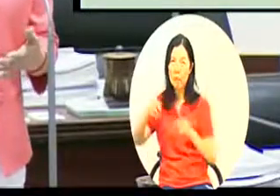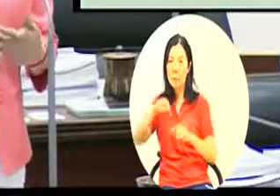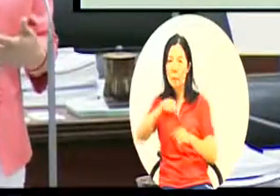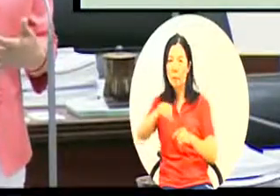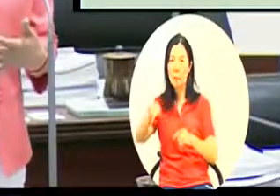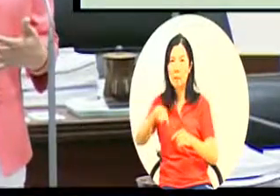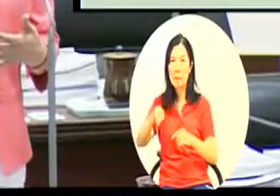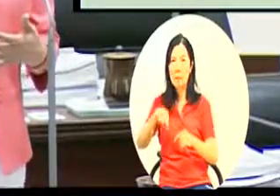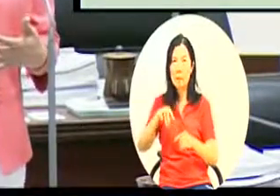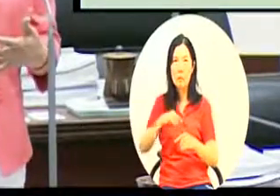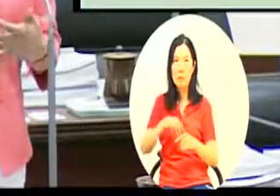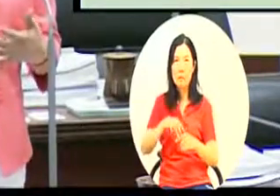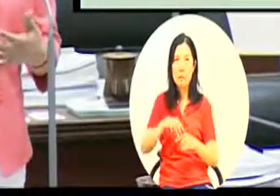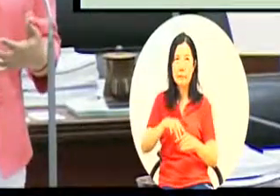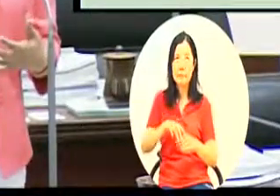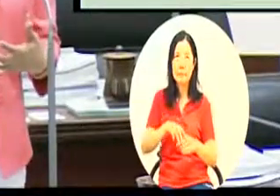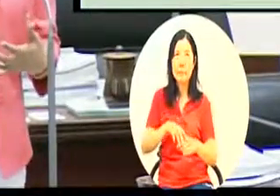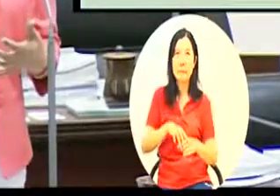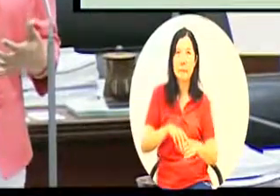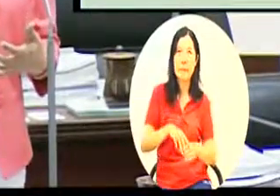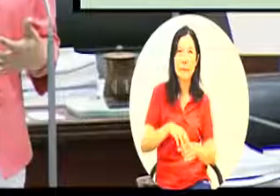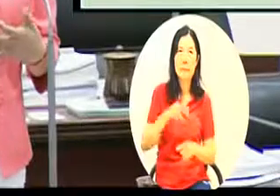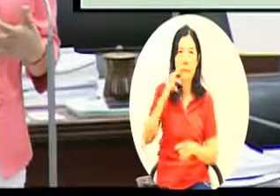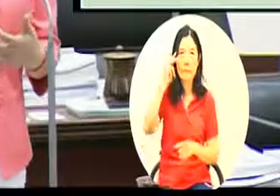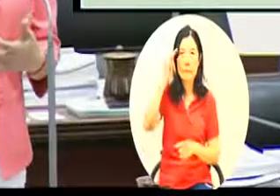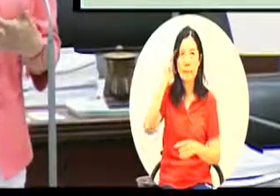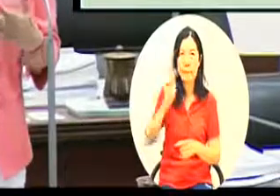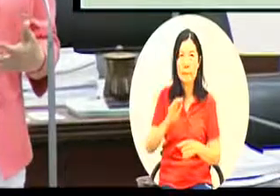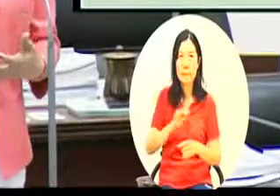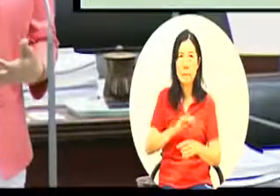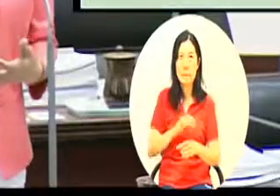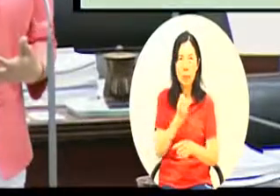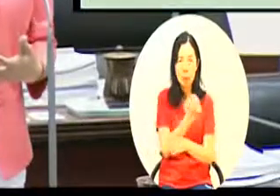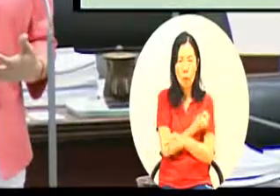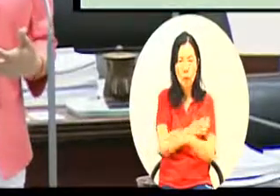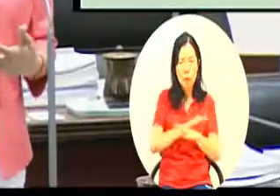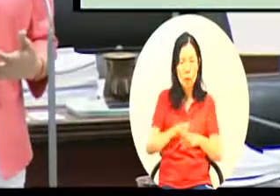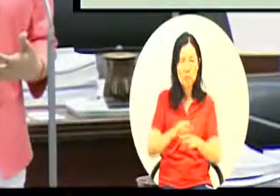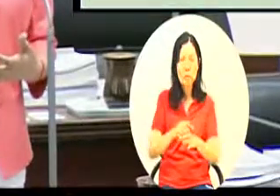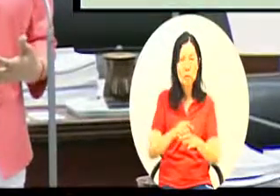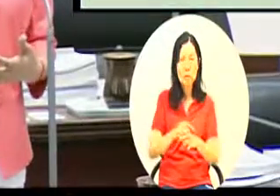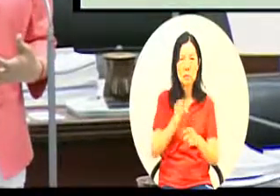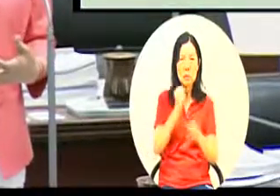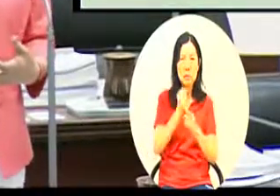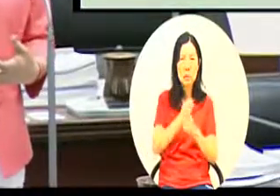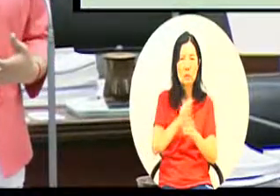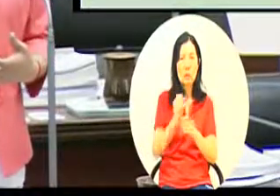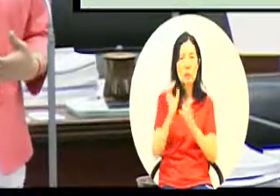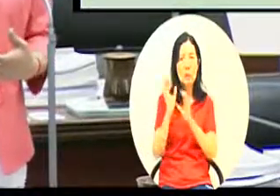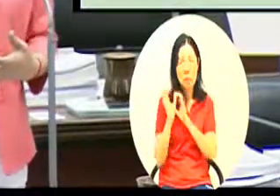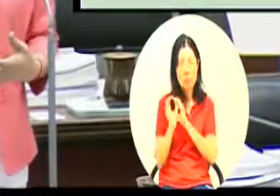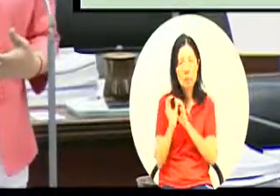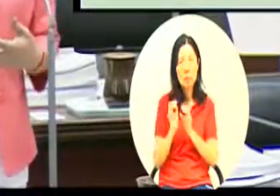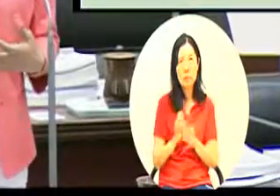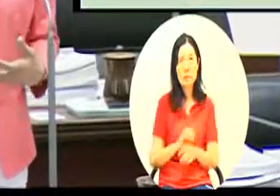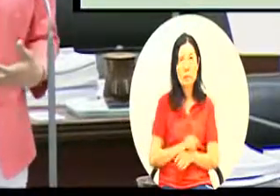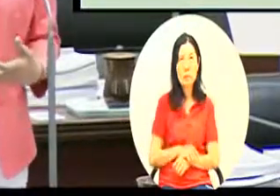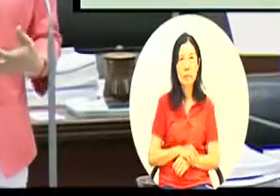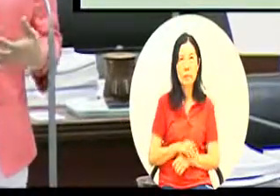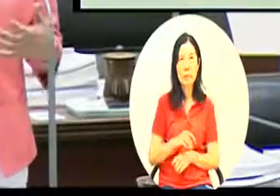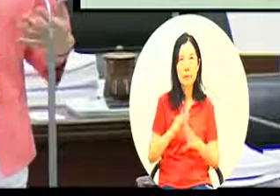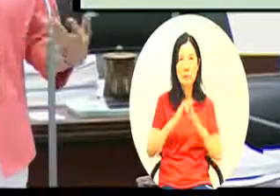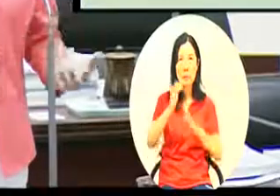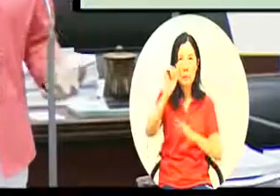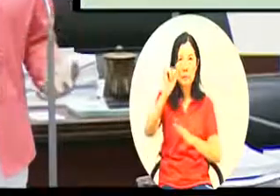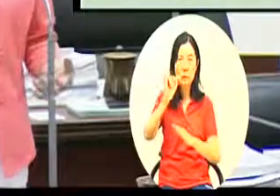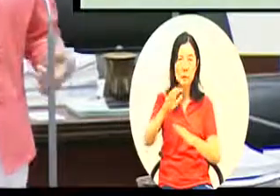是觉得很，也是刚刚吼，也是会很累，也加重他们的那个工作的一个负担。所以呢，我请市长